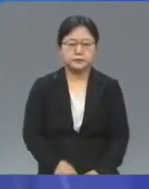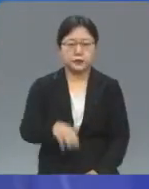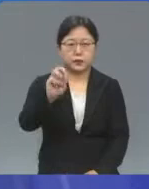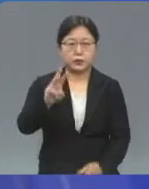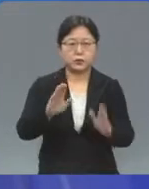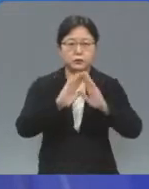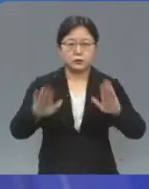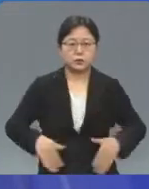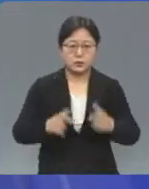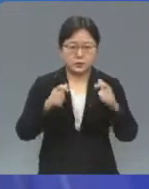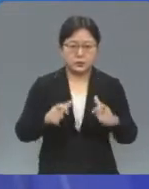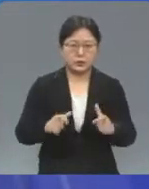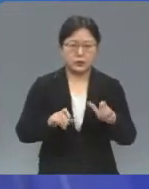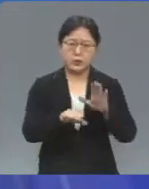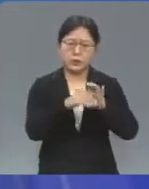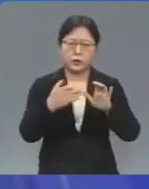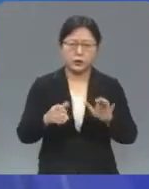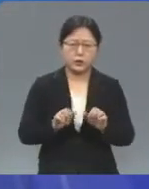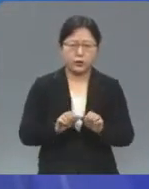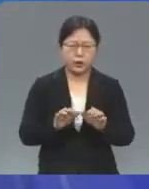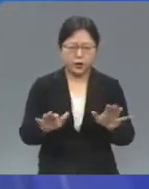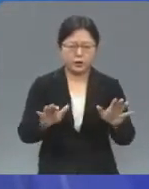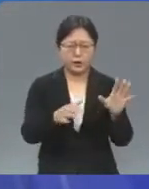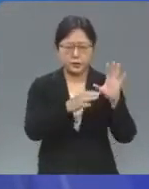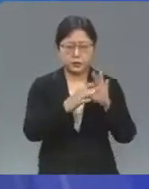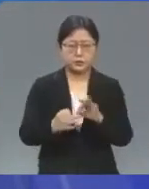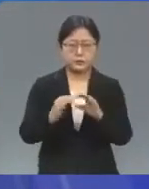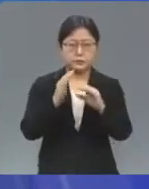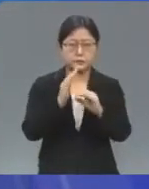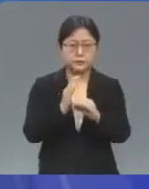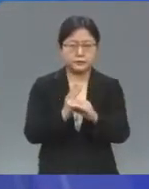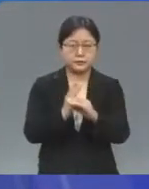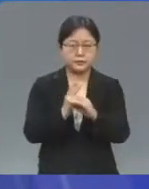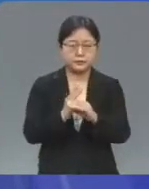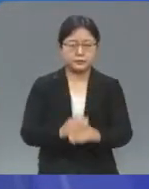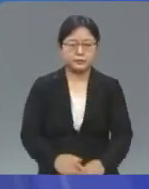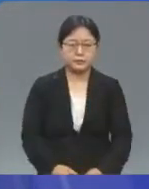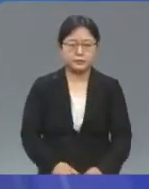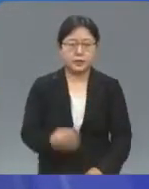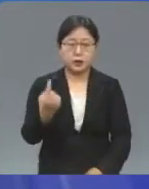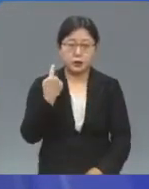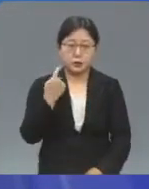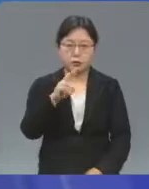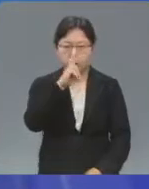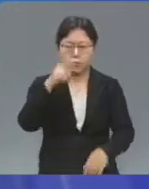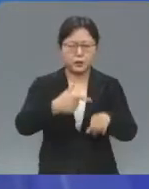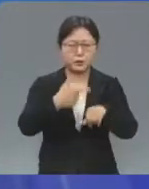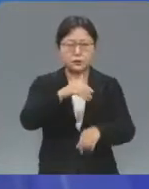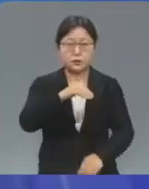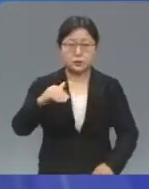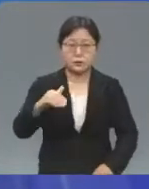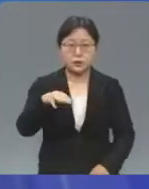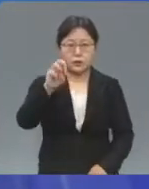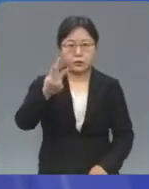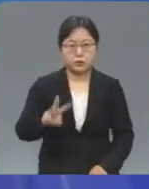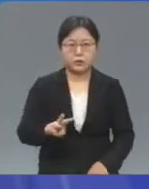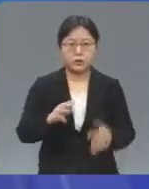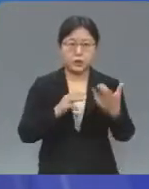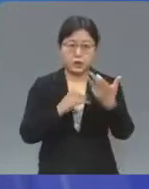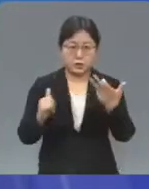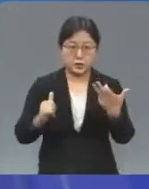광주와 전남 지역에서도 크로나 일고 확산 3가 좀처럼 수그러들지 않고 있습니다 어제도 오후 6시 기준으로 강조해서